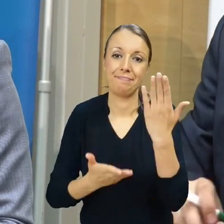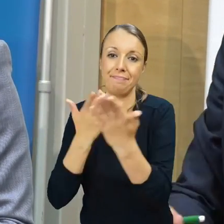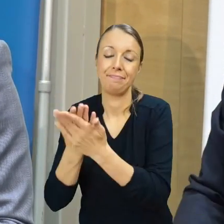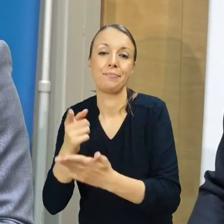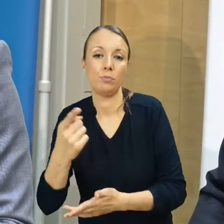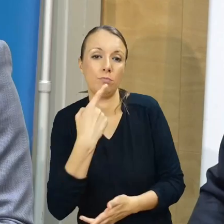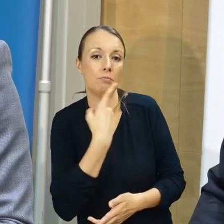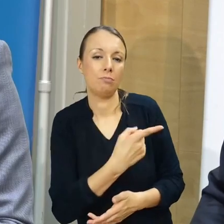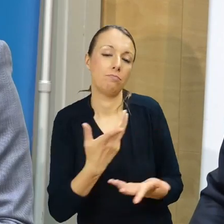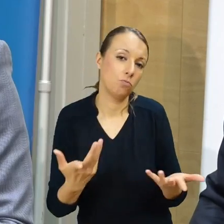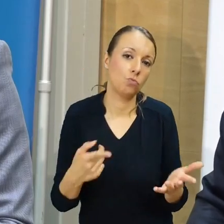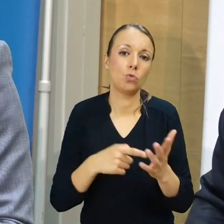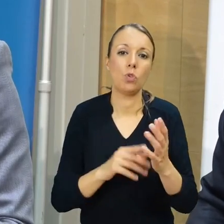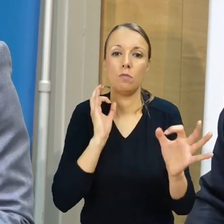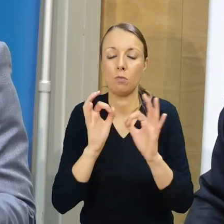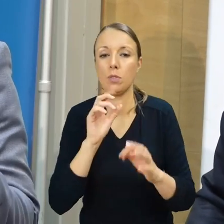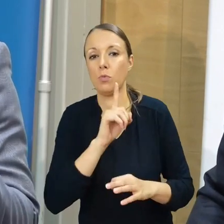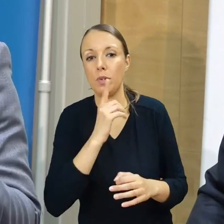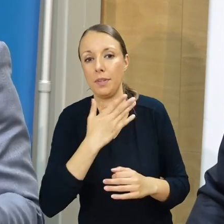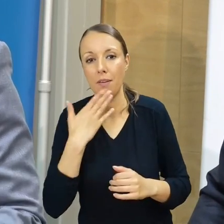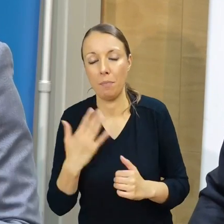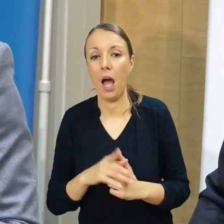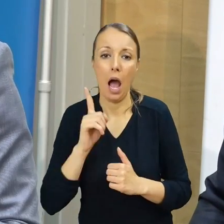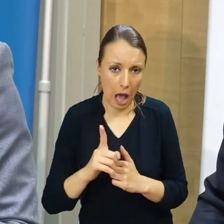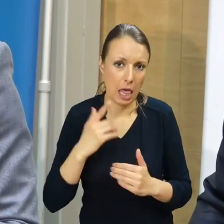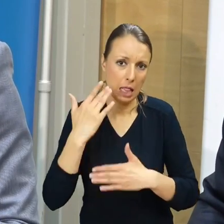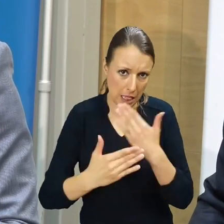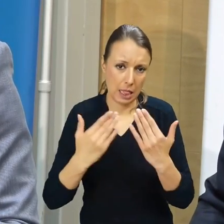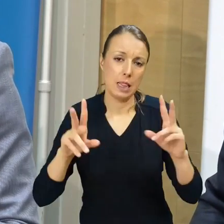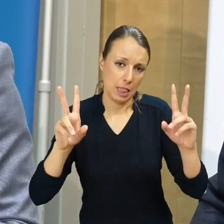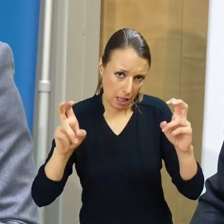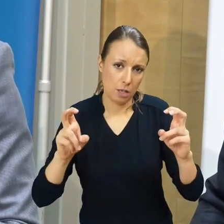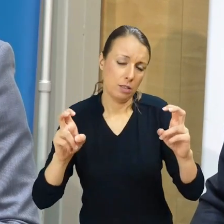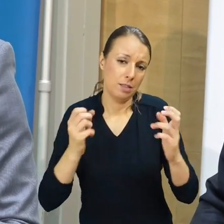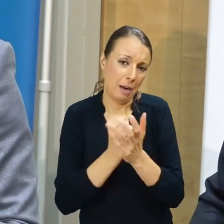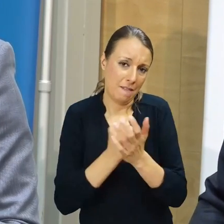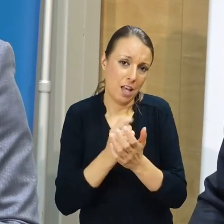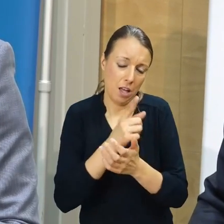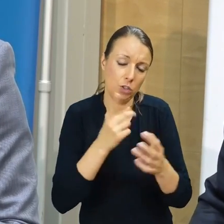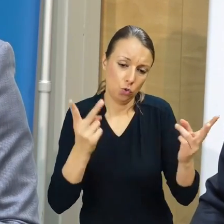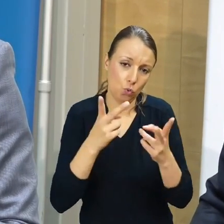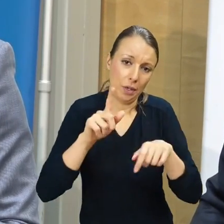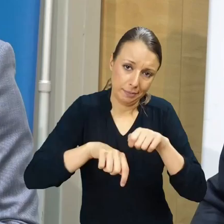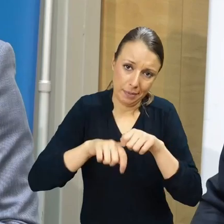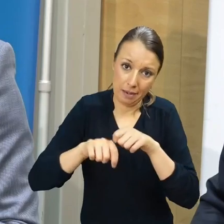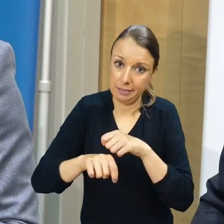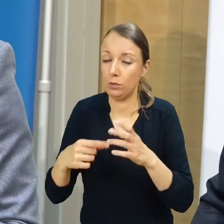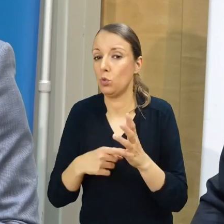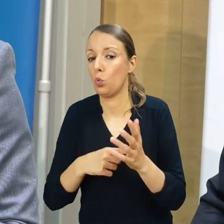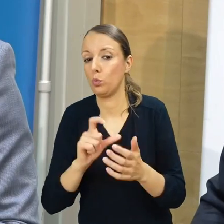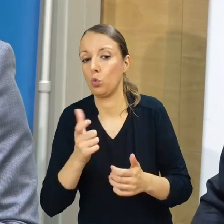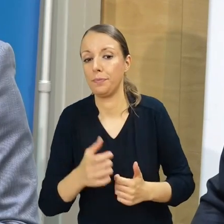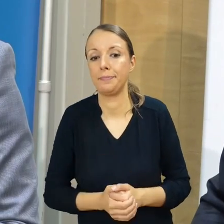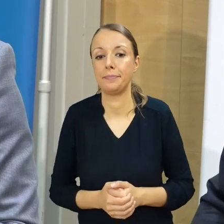nie jest informacja publiczna i tak załatwiają tę w cudzysłowie sprawę. Czym to jest? No i tutaj to się odwołam